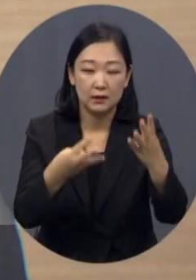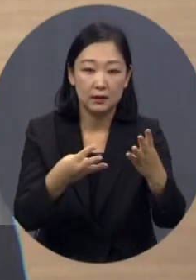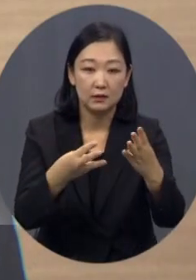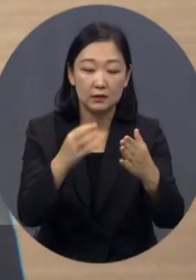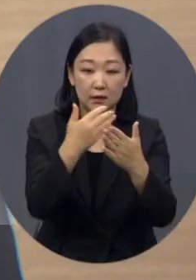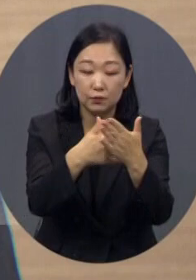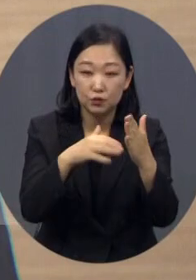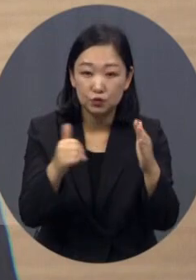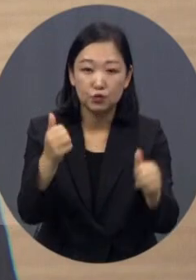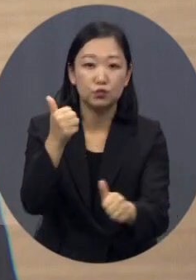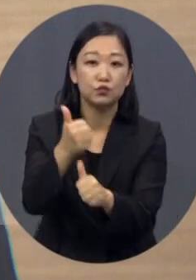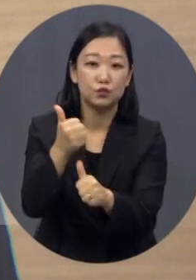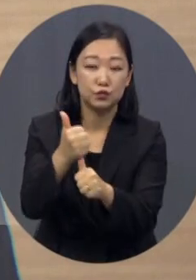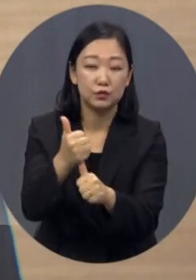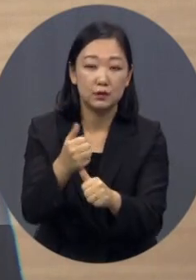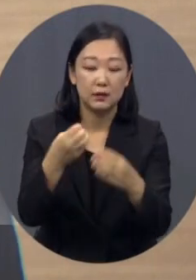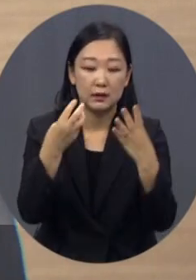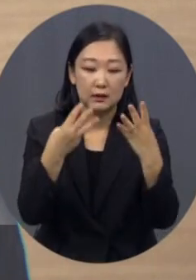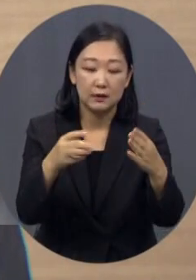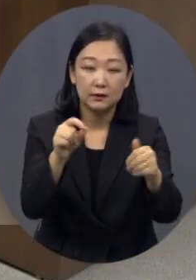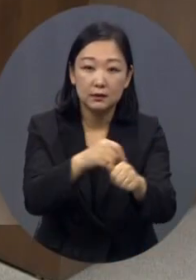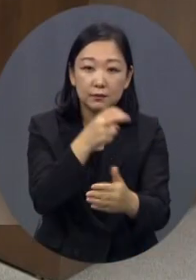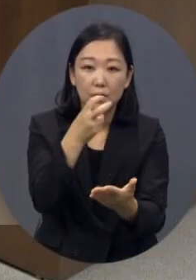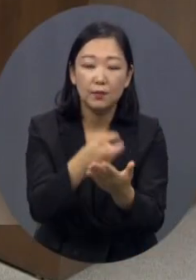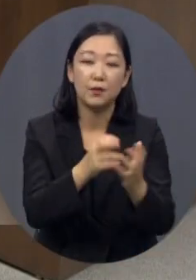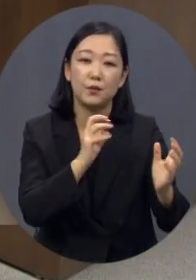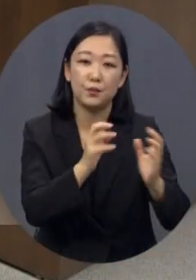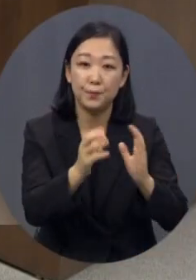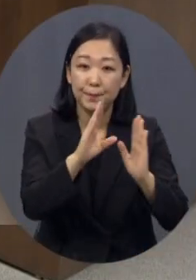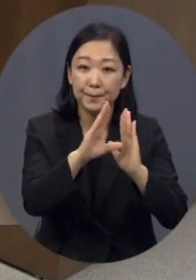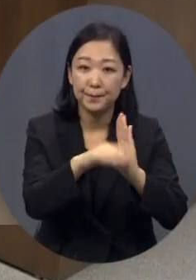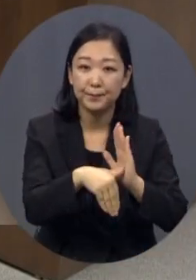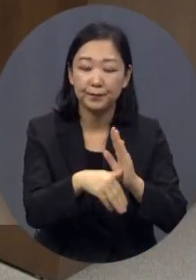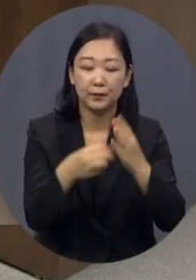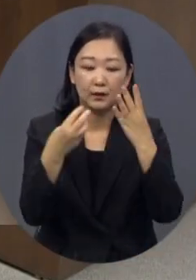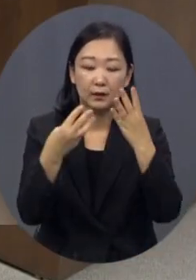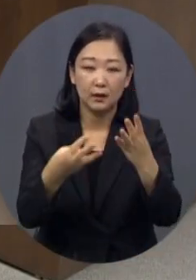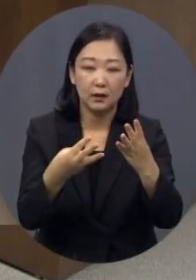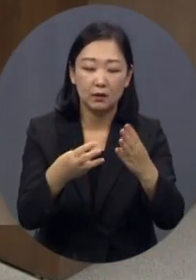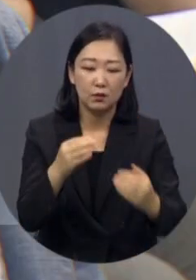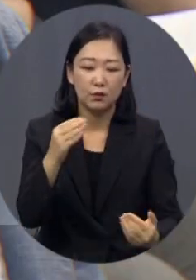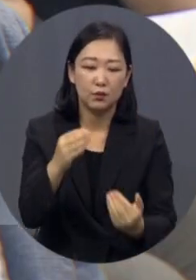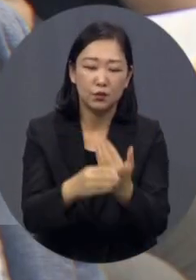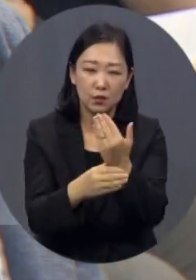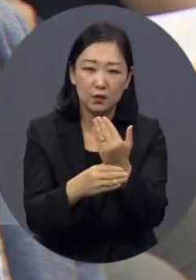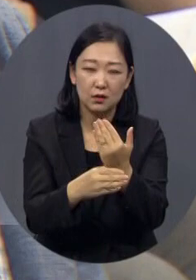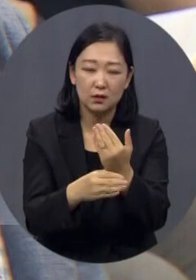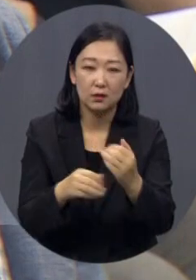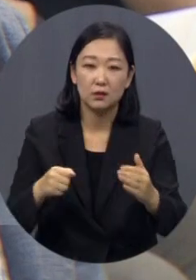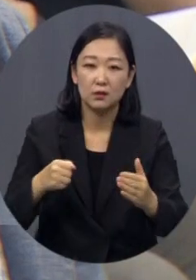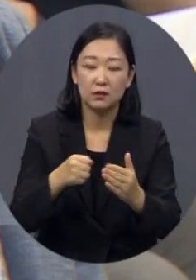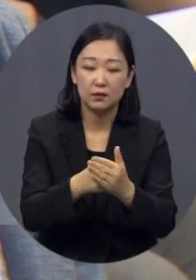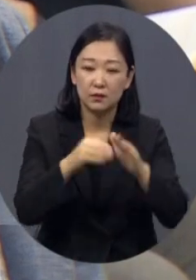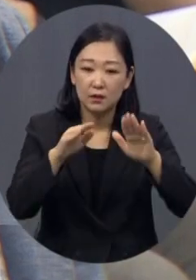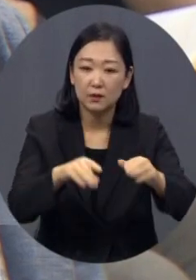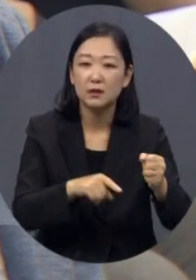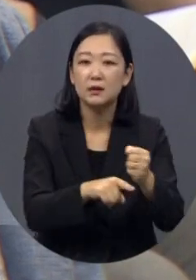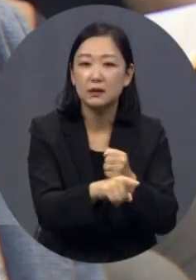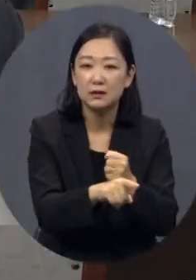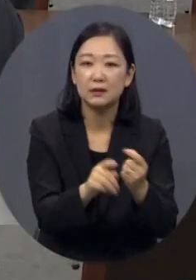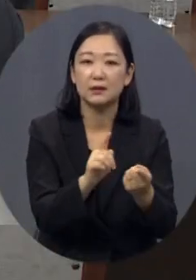부회장은 제주도의회에서 열린 4.3 특별법 개정 토론회에서 4.3을 소요 사태라고 규정한 현재의 정의